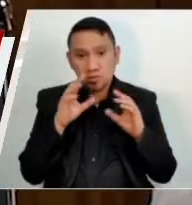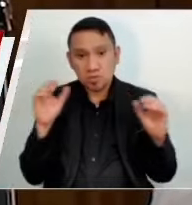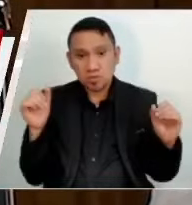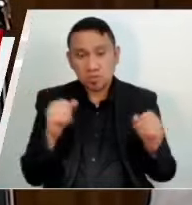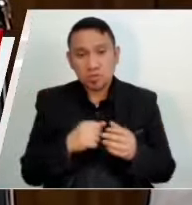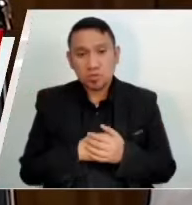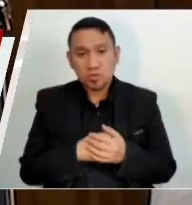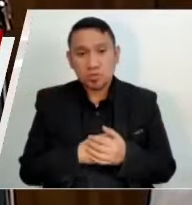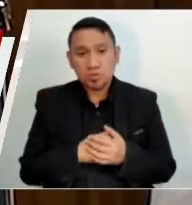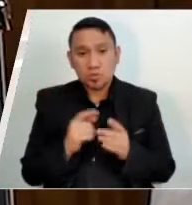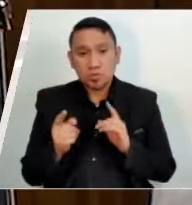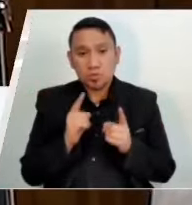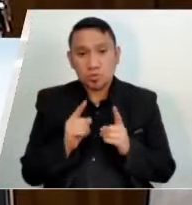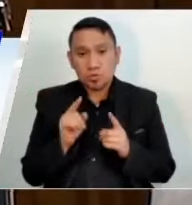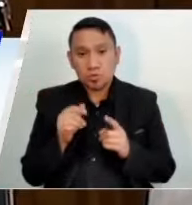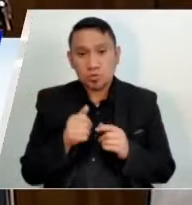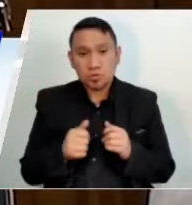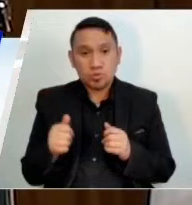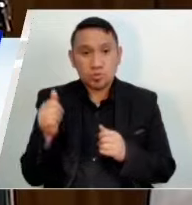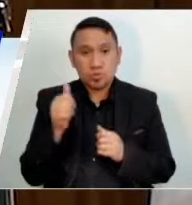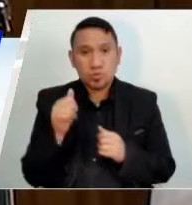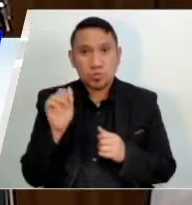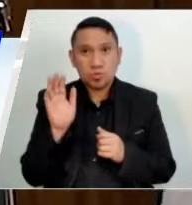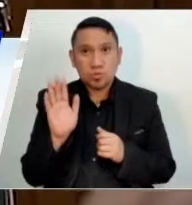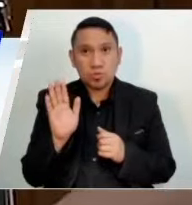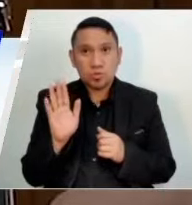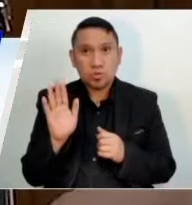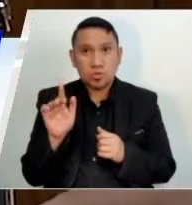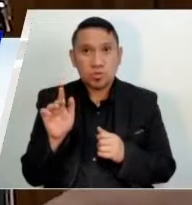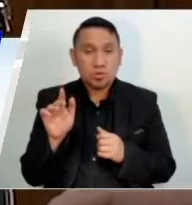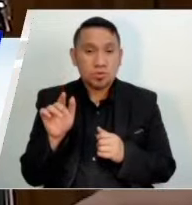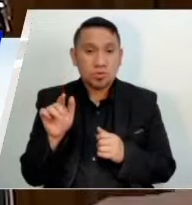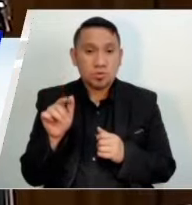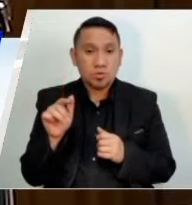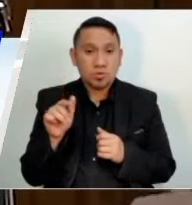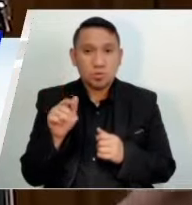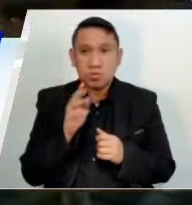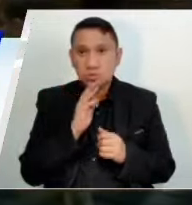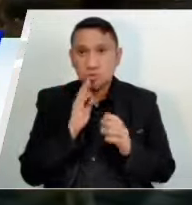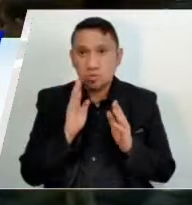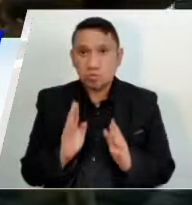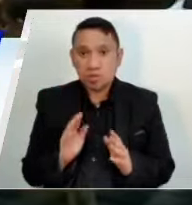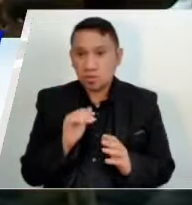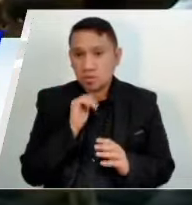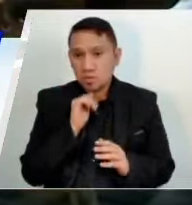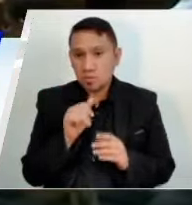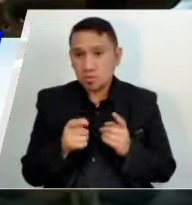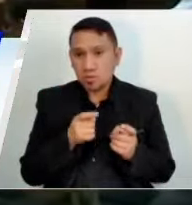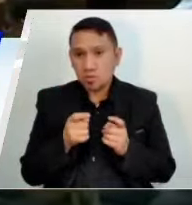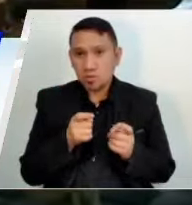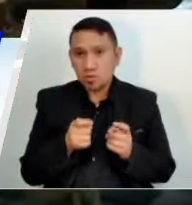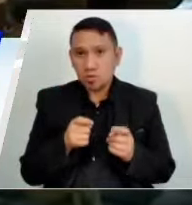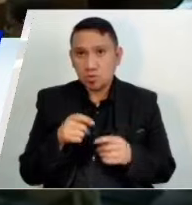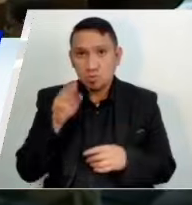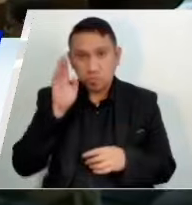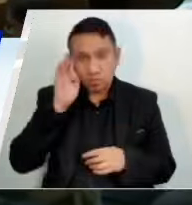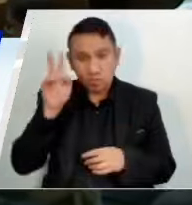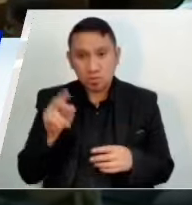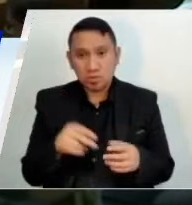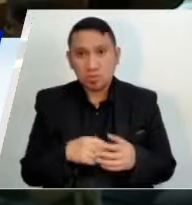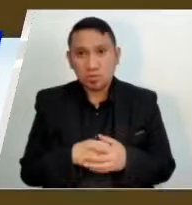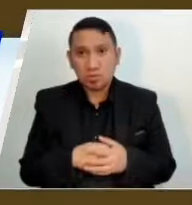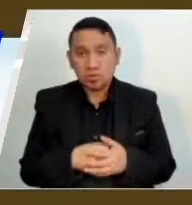are independent branches of government. The Speaker is not a puppet of the President. At kung nasaktan daw ang mga senador na